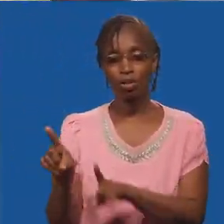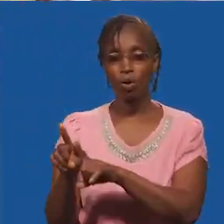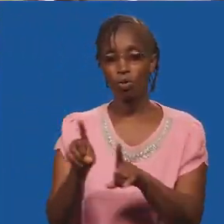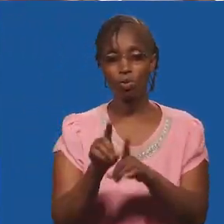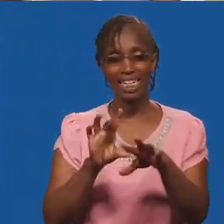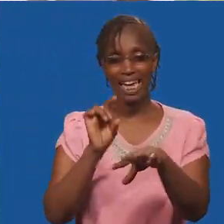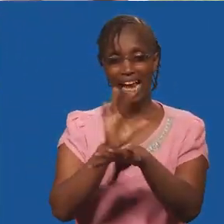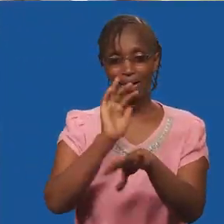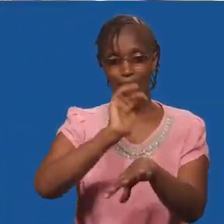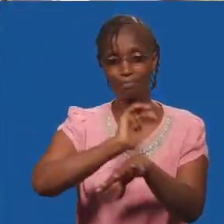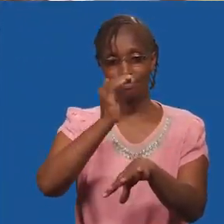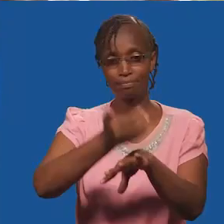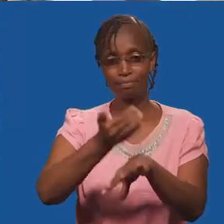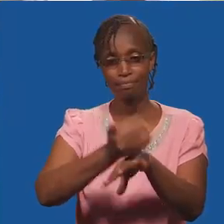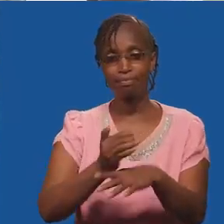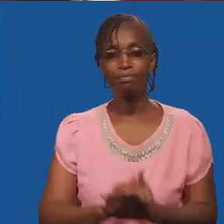za mapema.